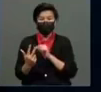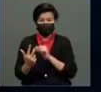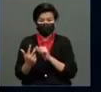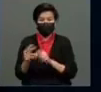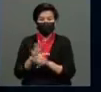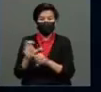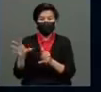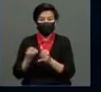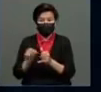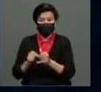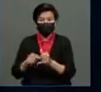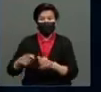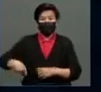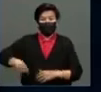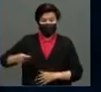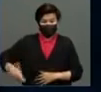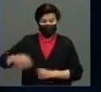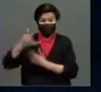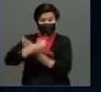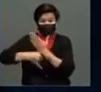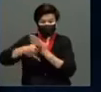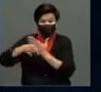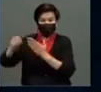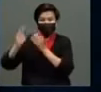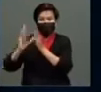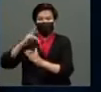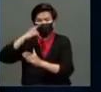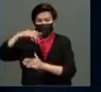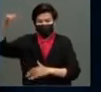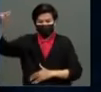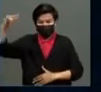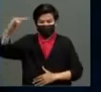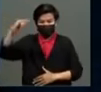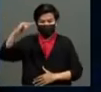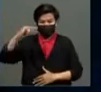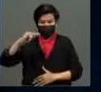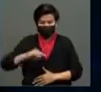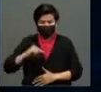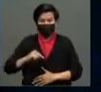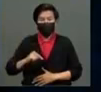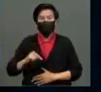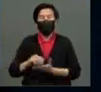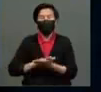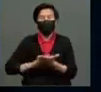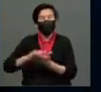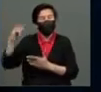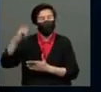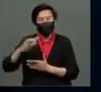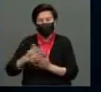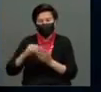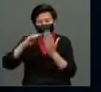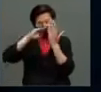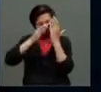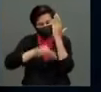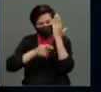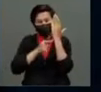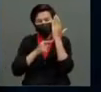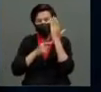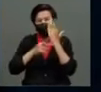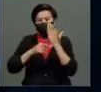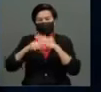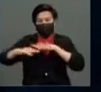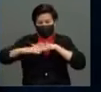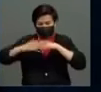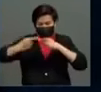เป็นคนไทยเดินทางกลับมาผ่านแดนอย่างถูกต้องตามกฎหมายแล้วเข้าระบบนะ